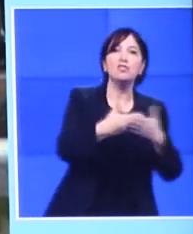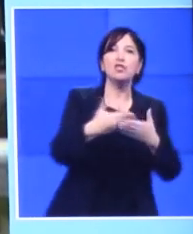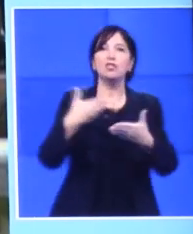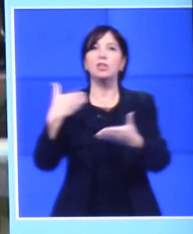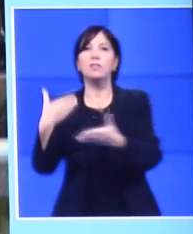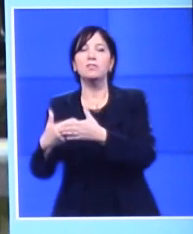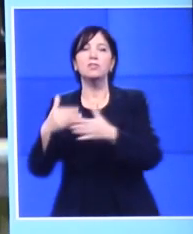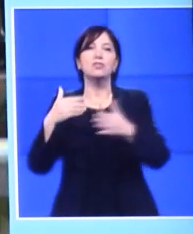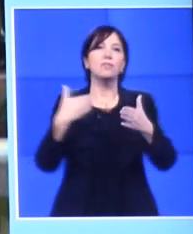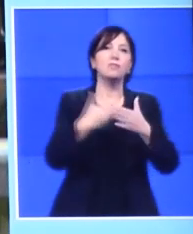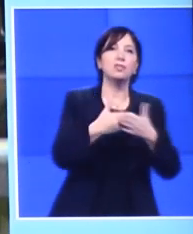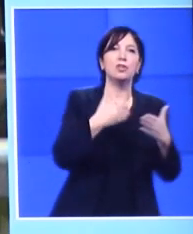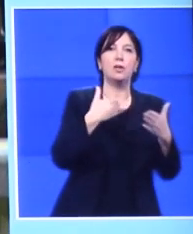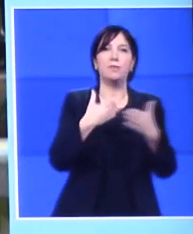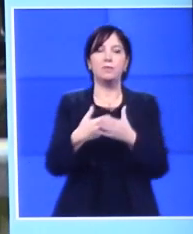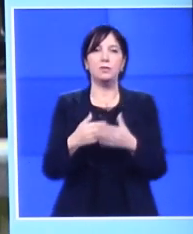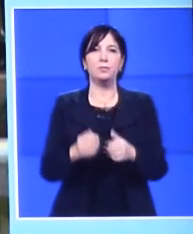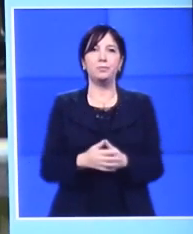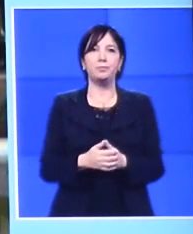vicino.